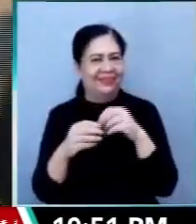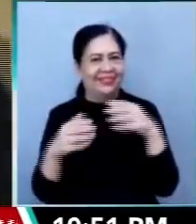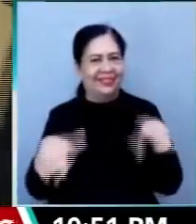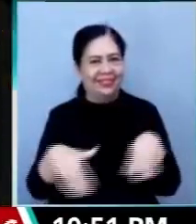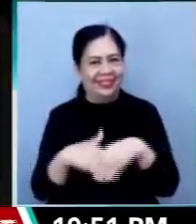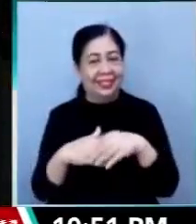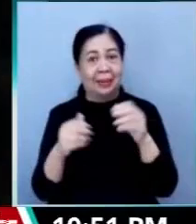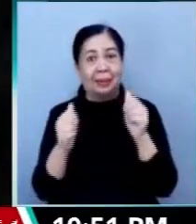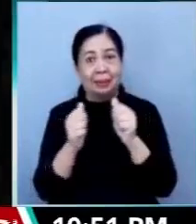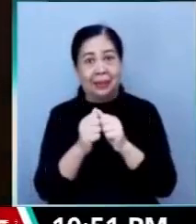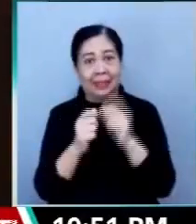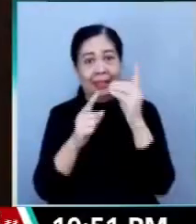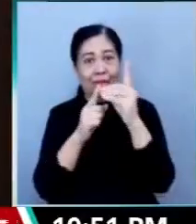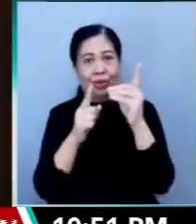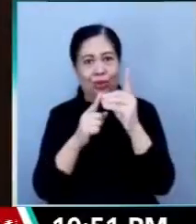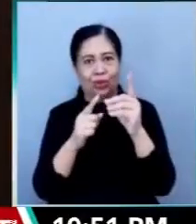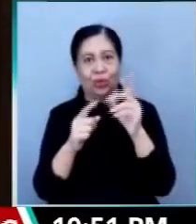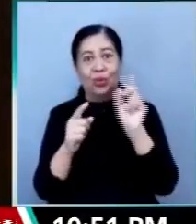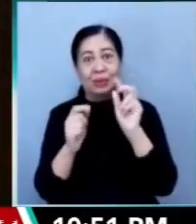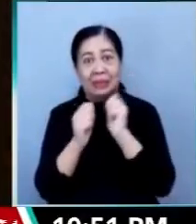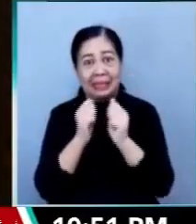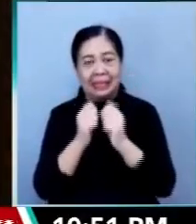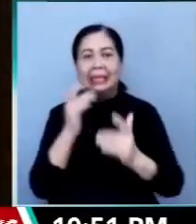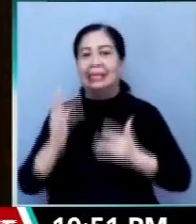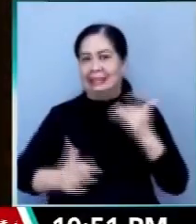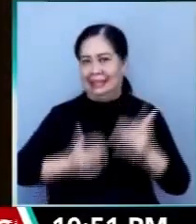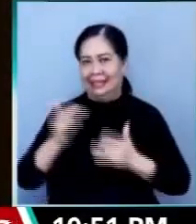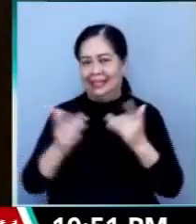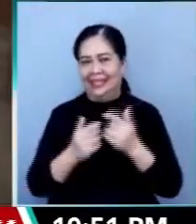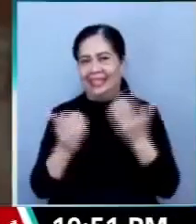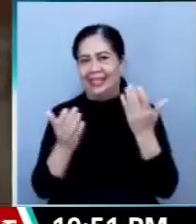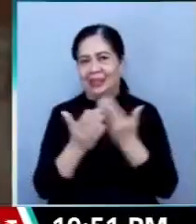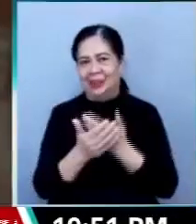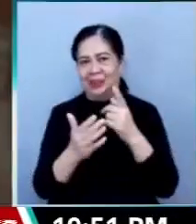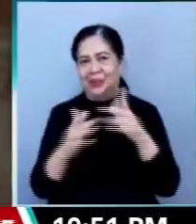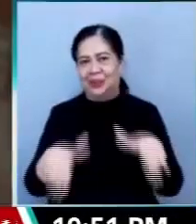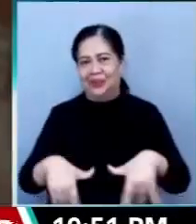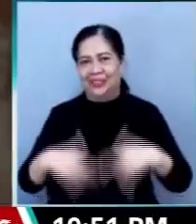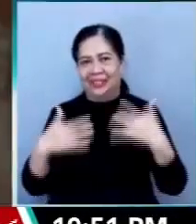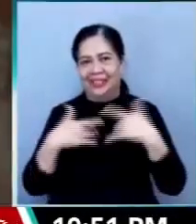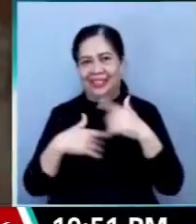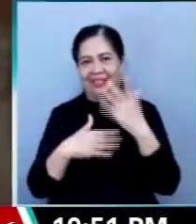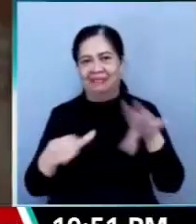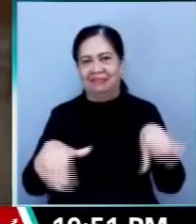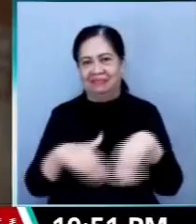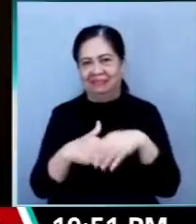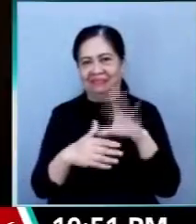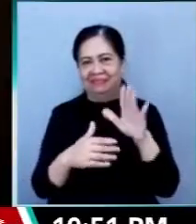pintuan excited sa pagbubukas ng new chapter sa kanilang pagmamahalan.